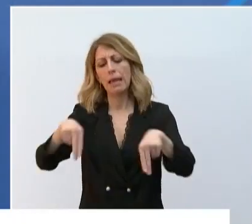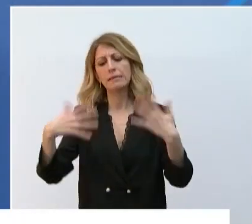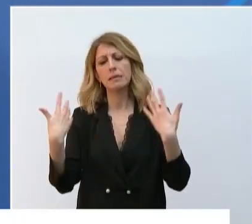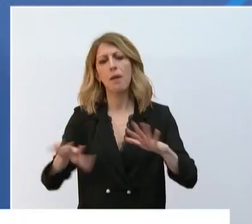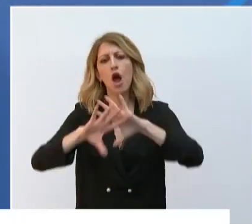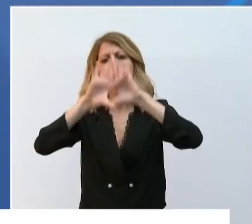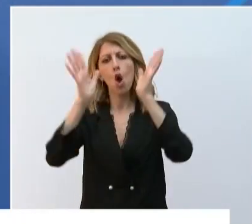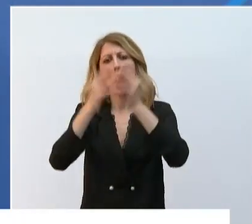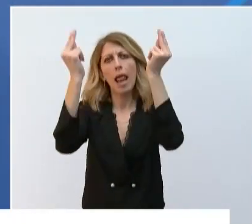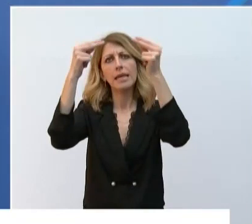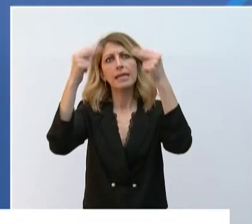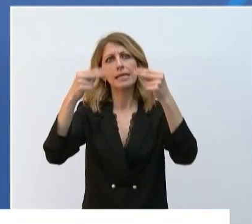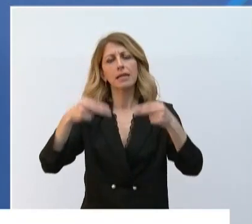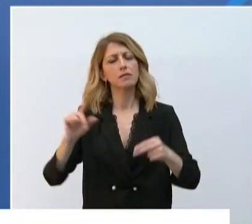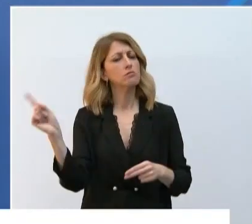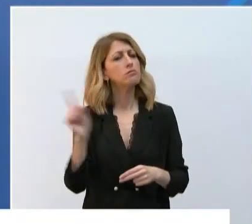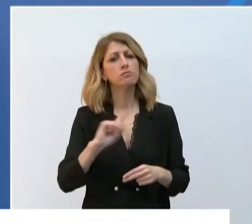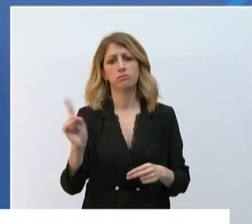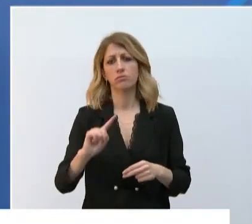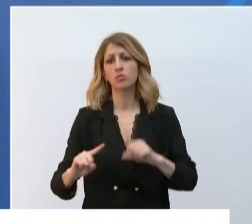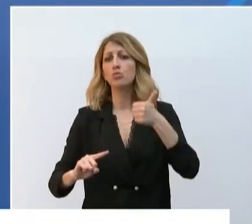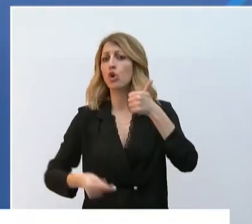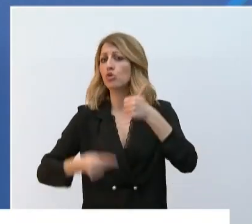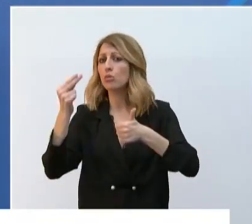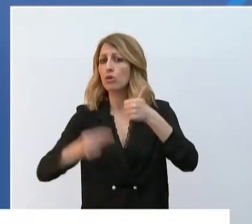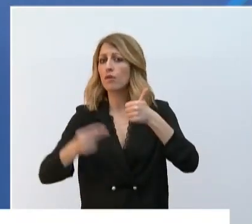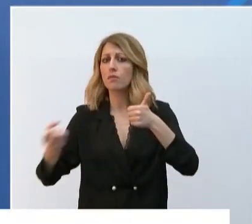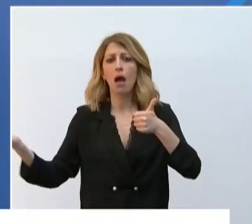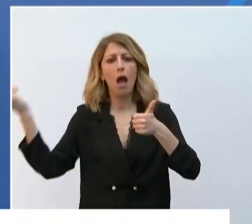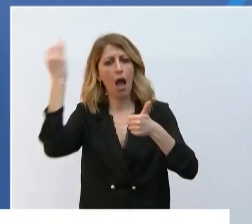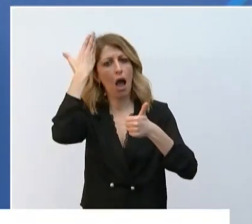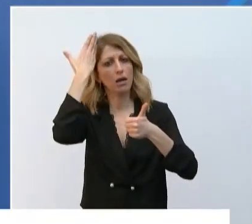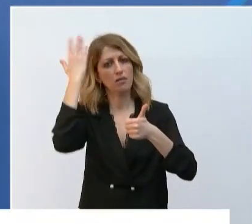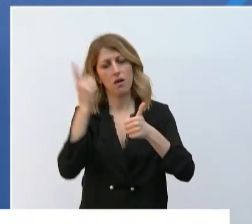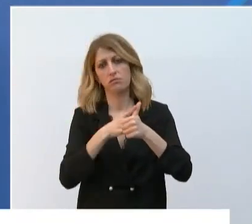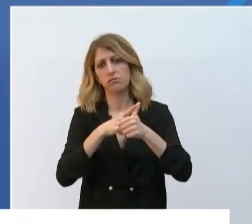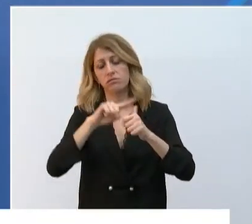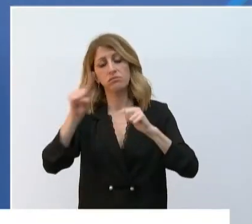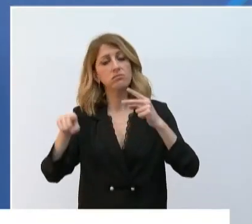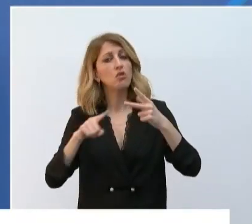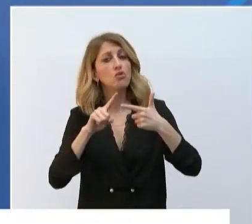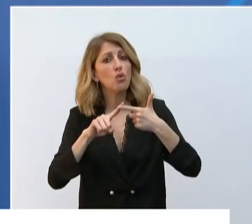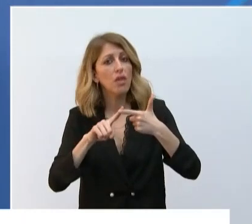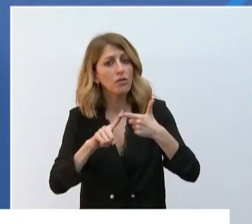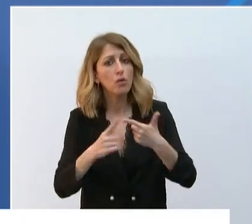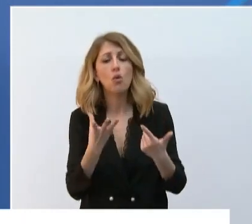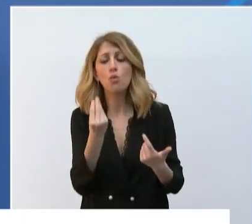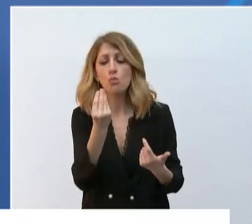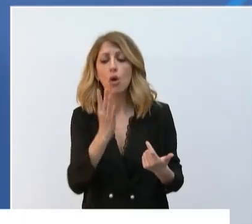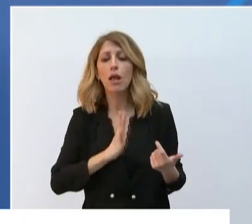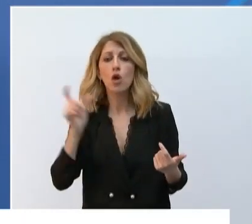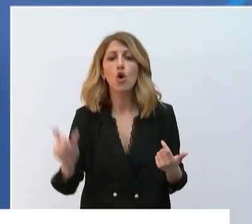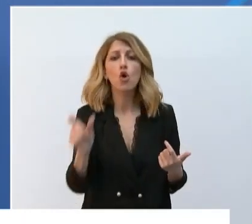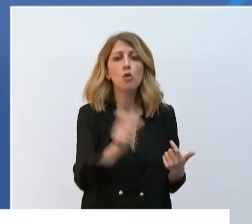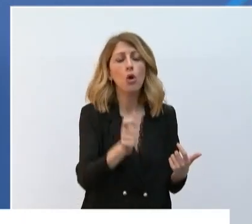να κάνουν με την ακρίβεια και στο γεγονός ότι υπάρχει μια μεγάλη μερίδα συμπολιτών μας που σήμερα τα βγάζουν πέρα δύσκολα.